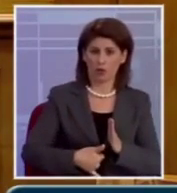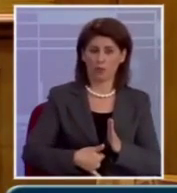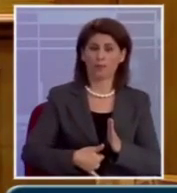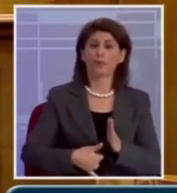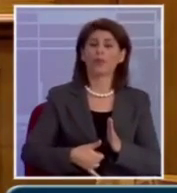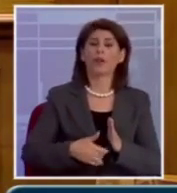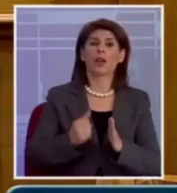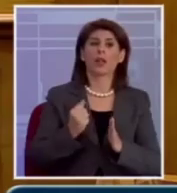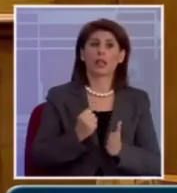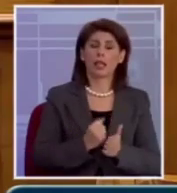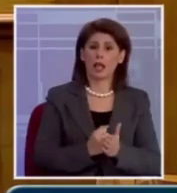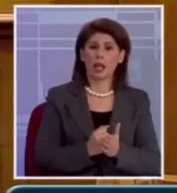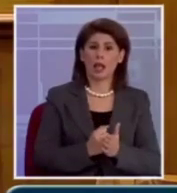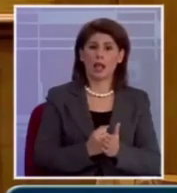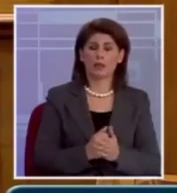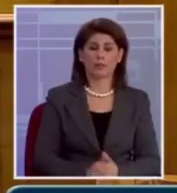και